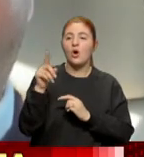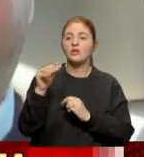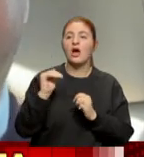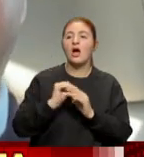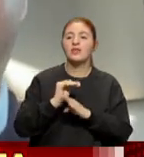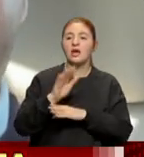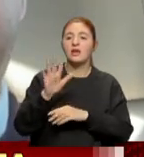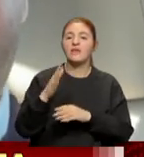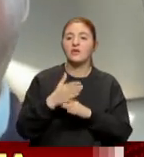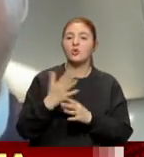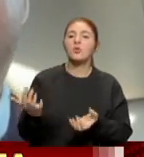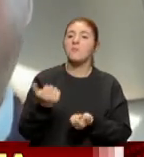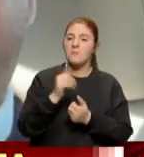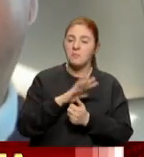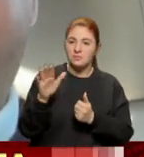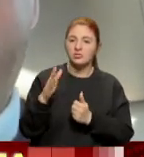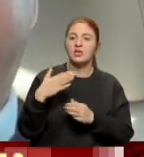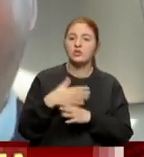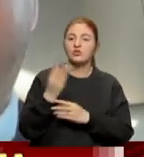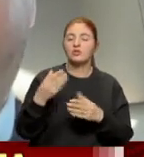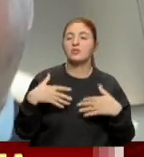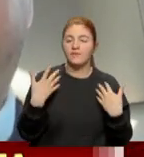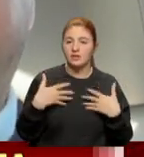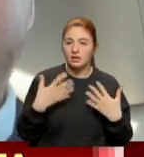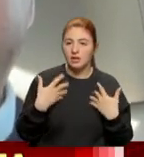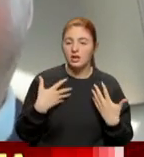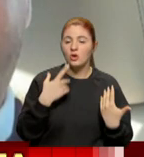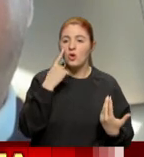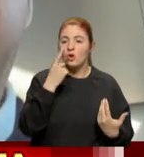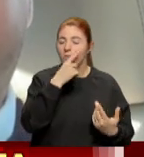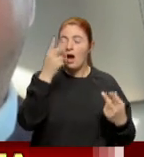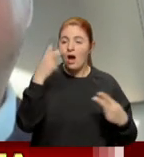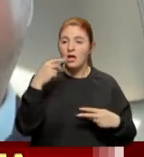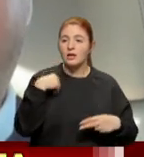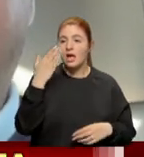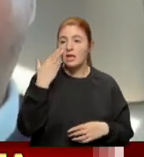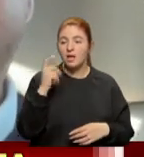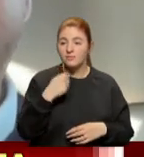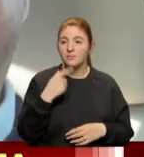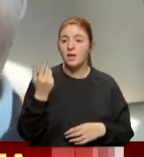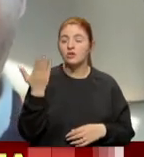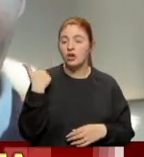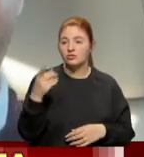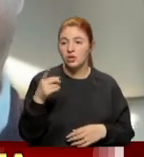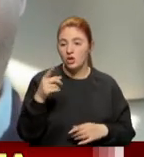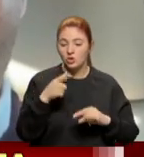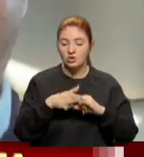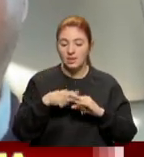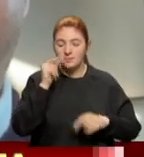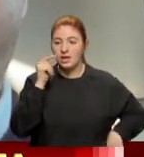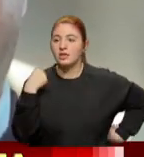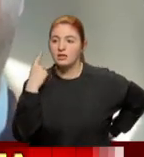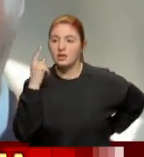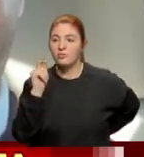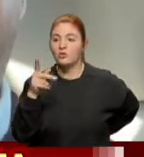hayatta kalan vatandaşlarımız kurtarılmış. Çok, gerçekten çok sevindik. Gözümüz yaşararak şu anda izledik. Biraz önce Hüseyin Yayman Bey'i